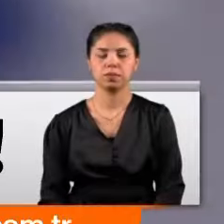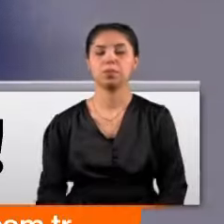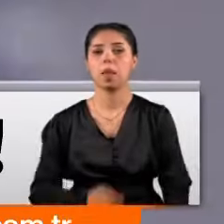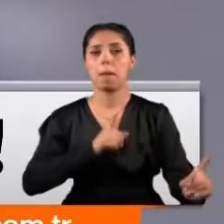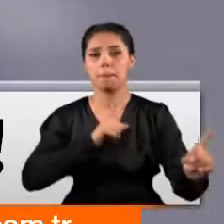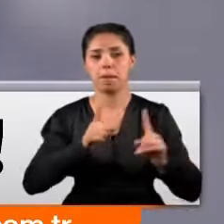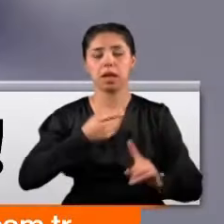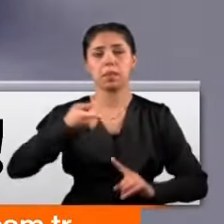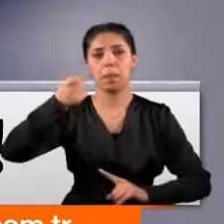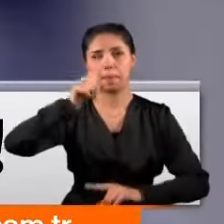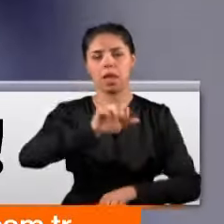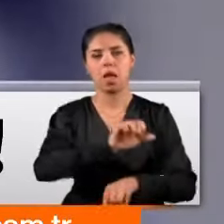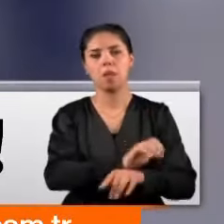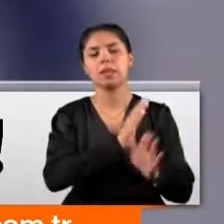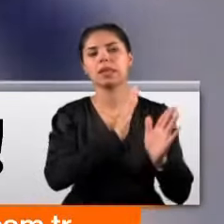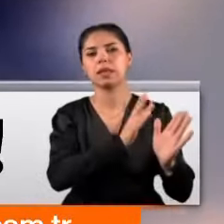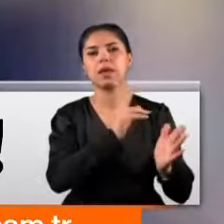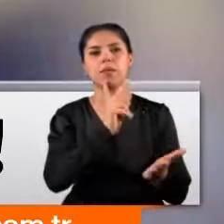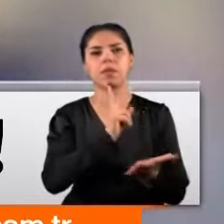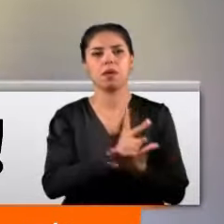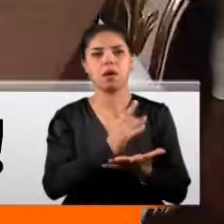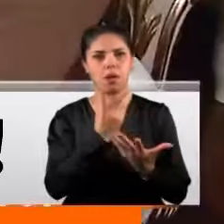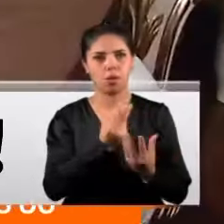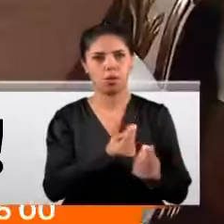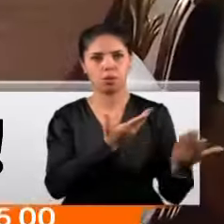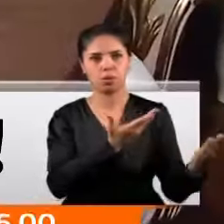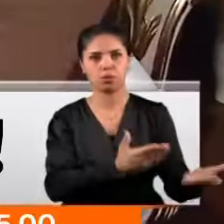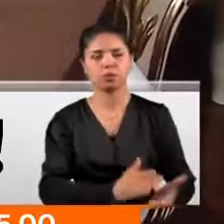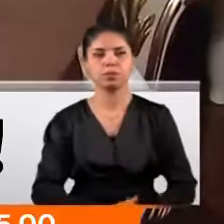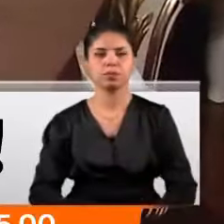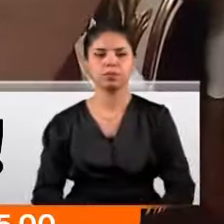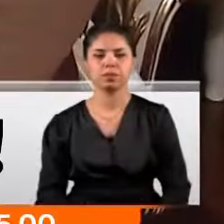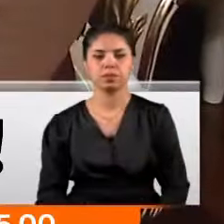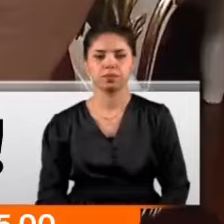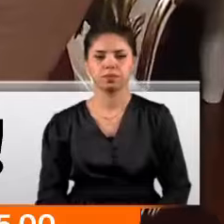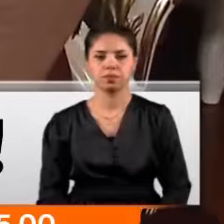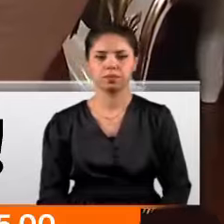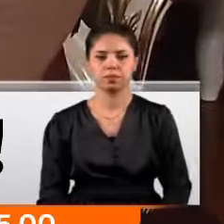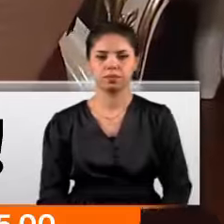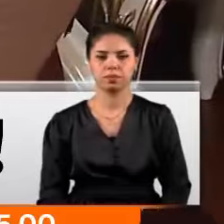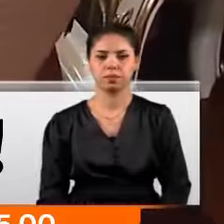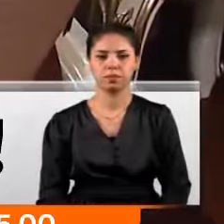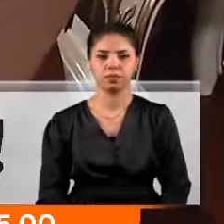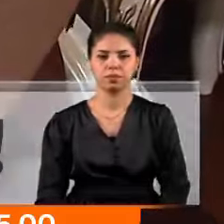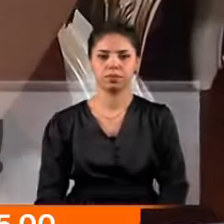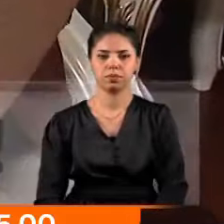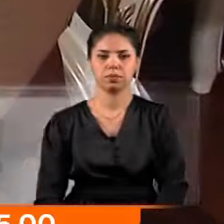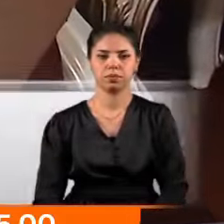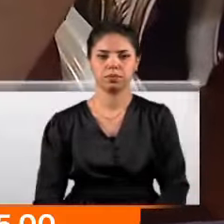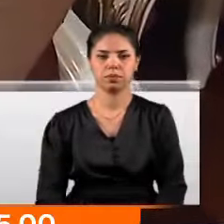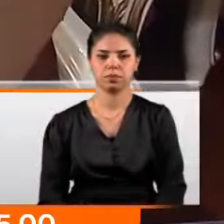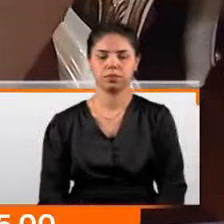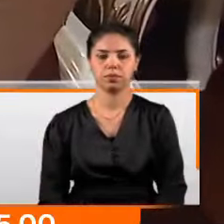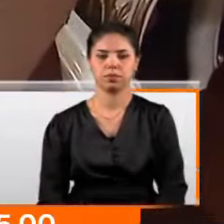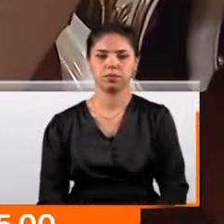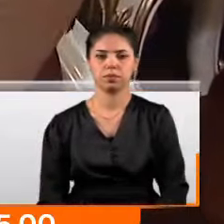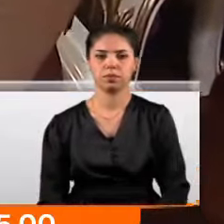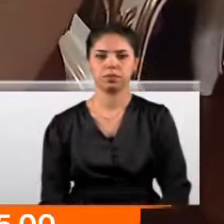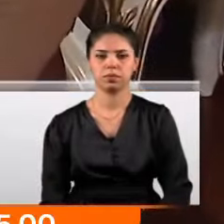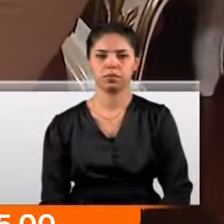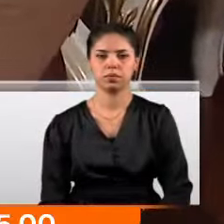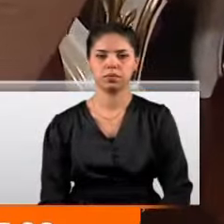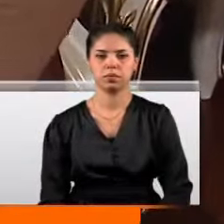Mahkeme bir kez daha tutuklu yargılanmasına karar verdi. Paranın gücünün, paranın çalışmadığı yerlerde olduğunu kendilerine bir hatırlatmış